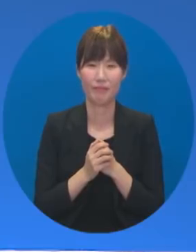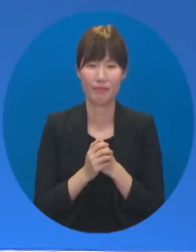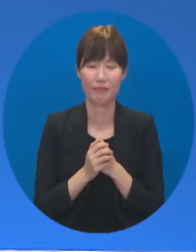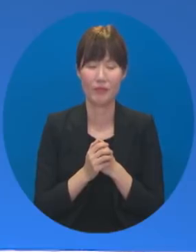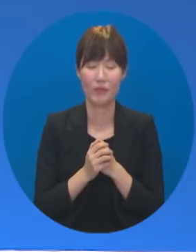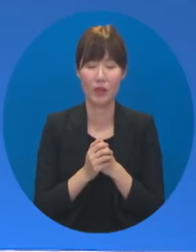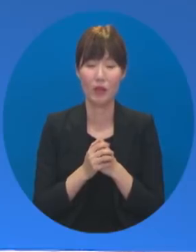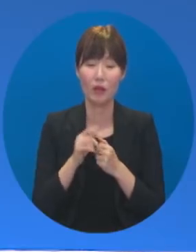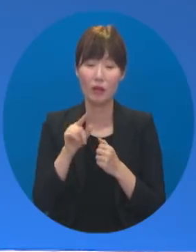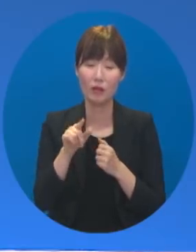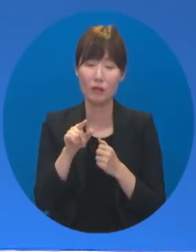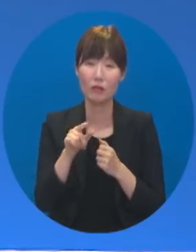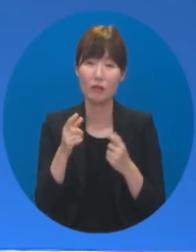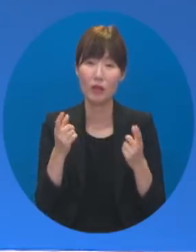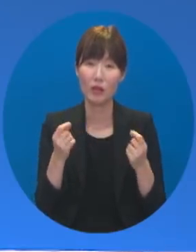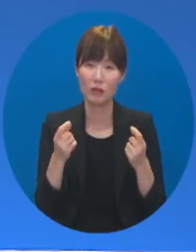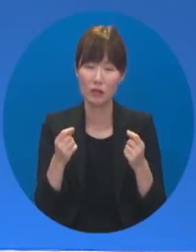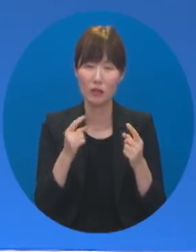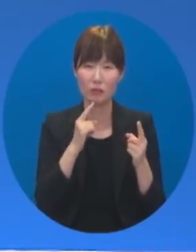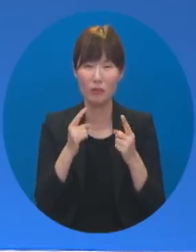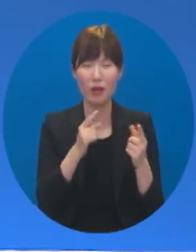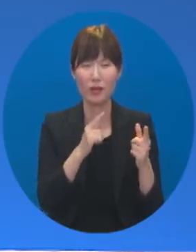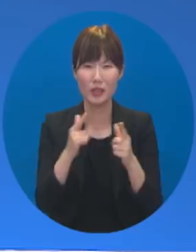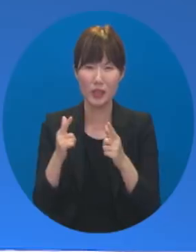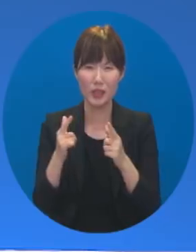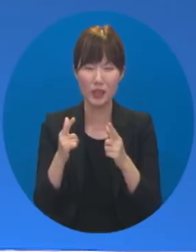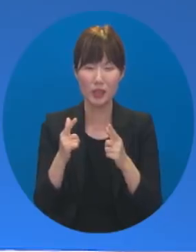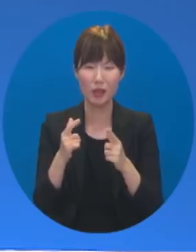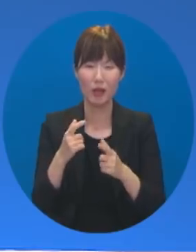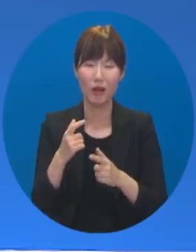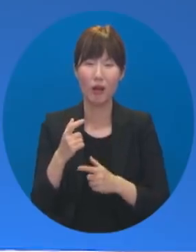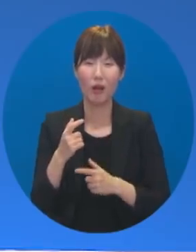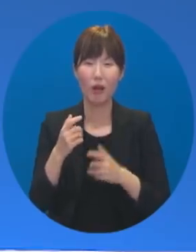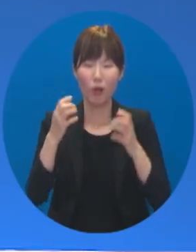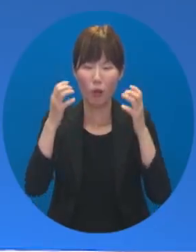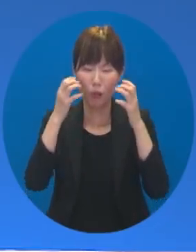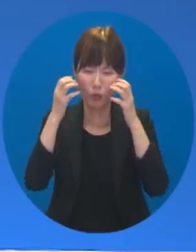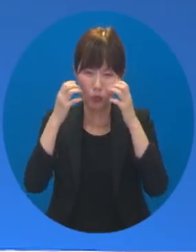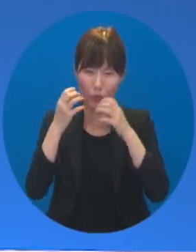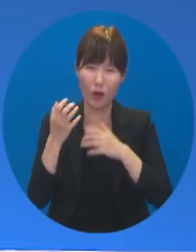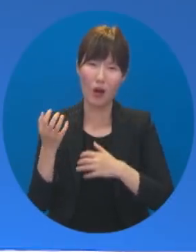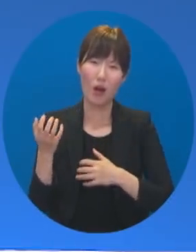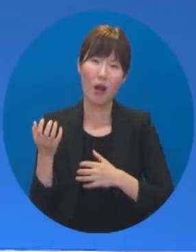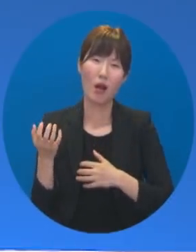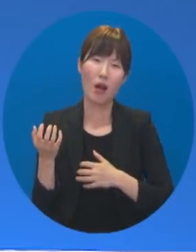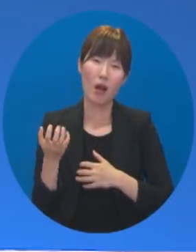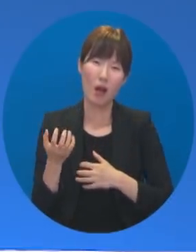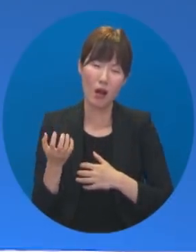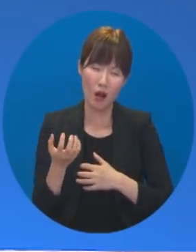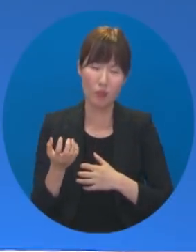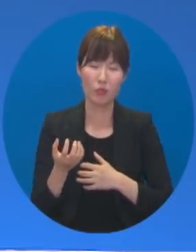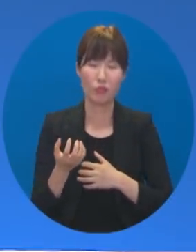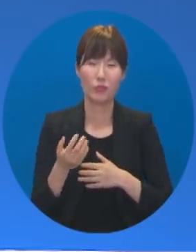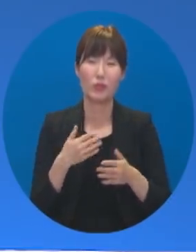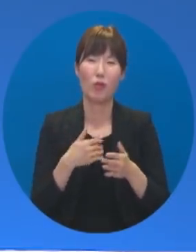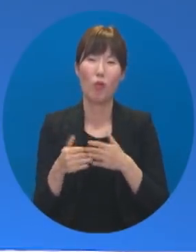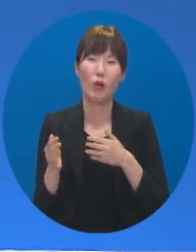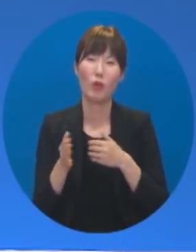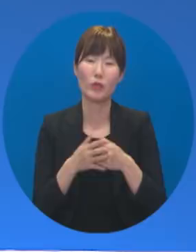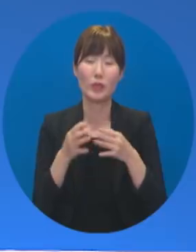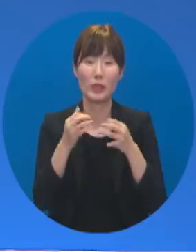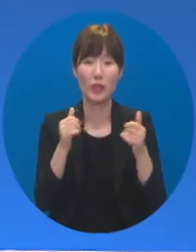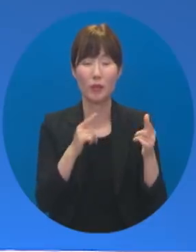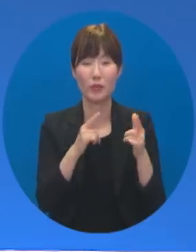이 고통과 아픔을 겪고 있는 사람들에게는 거부할 수 없는 말들이거든요. 그래서 저도